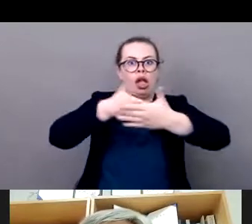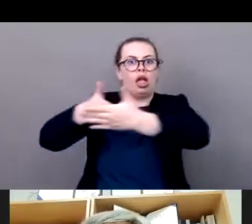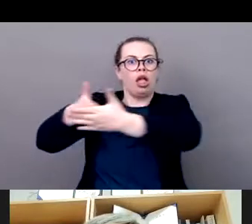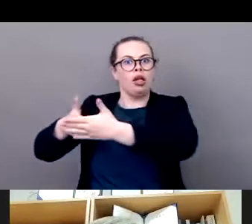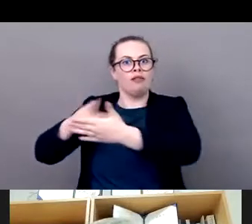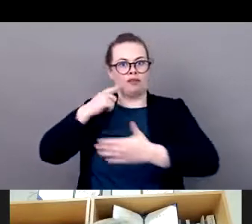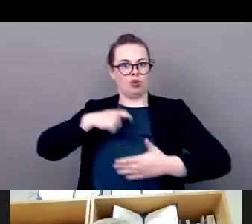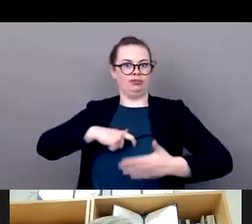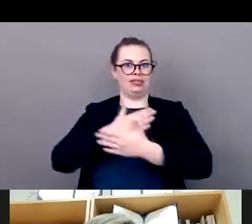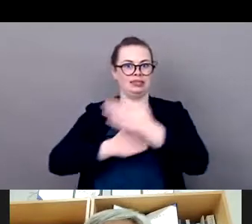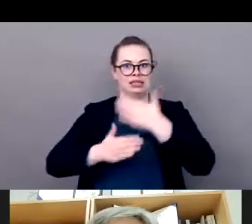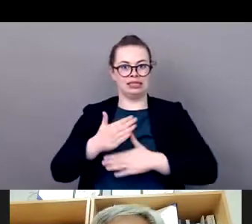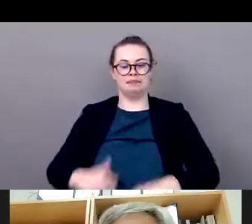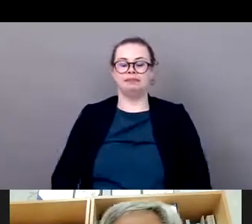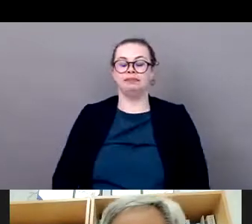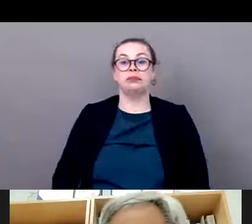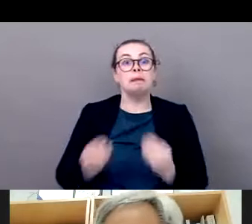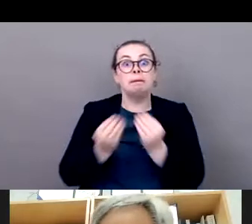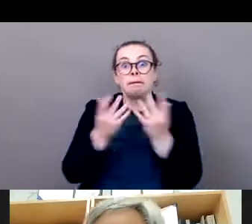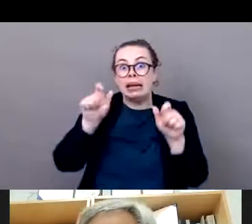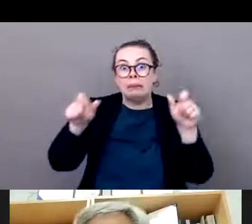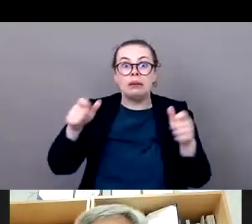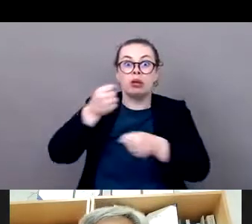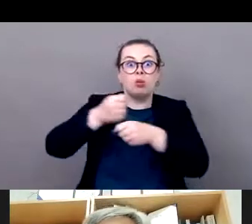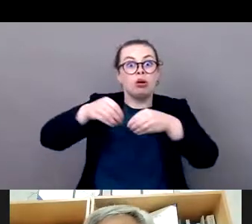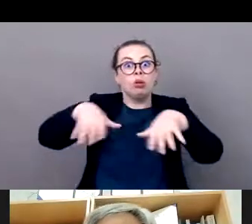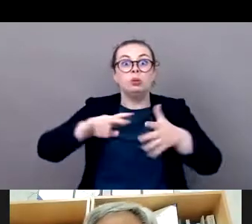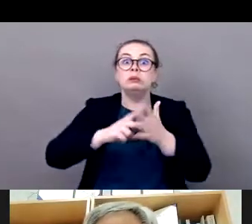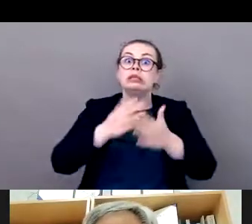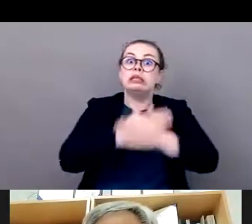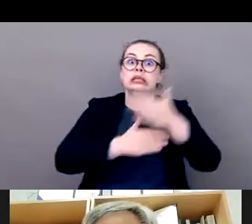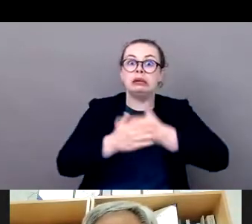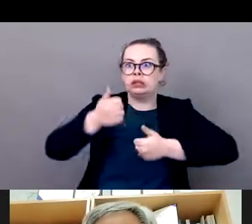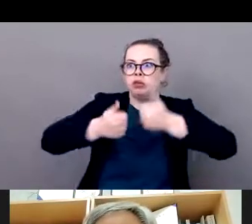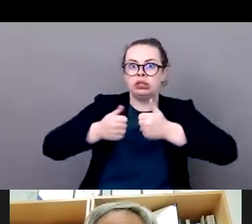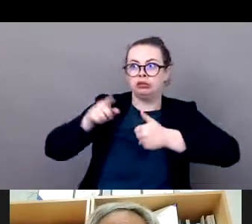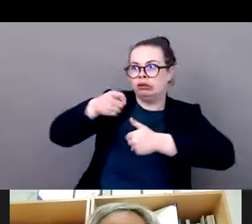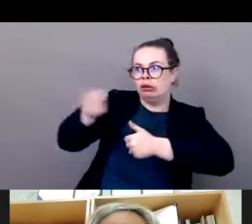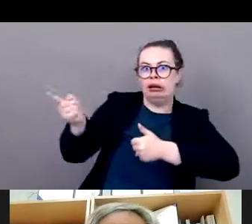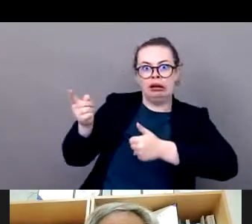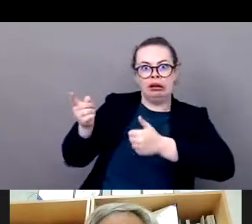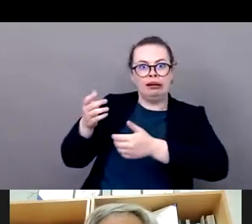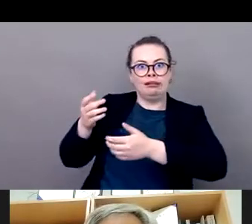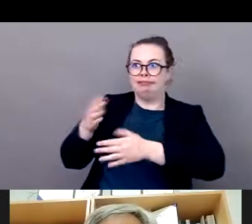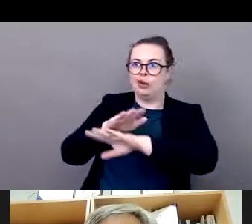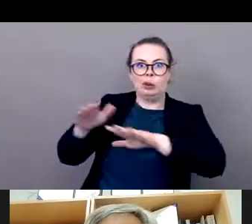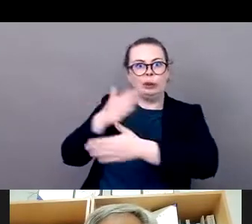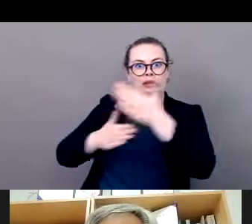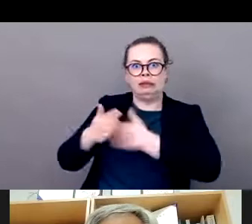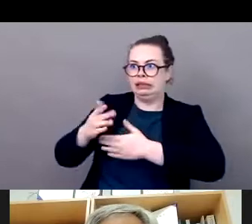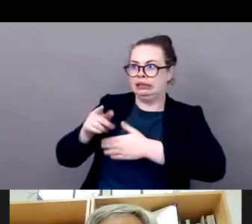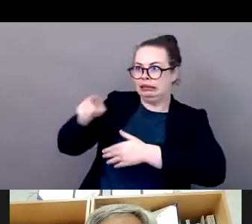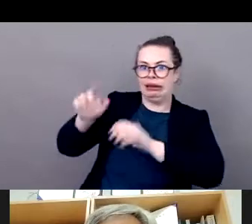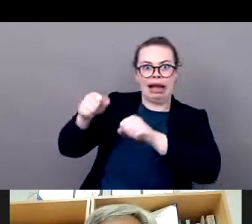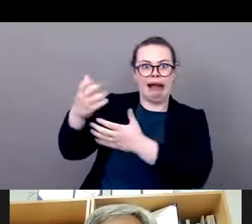2, concurrence accrue sur le marché de l'emploi avec des taux de chômage particulièrement élevés. Numéro 3, manque